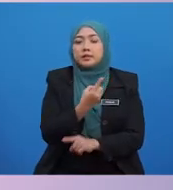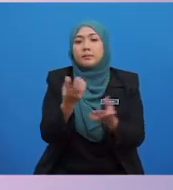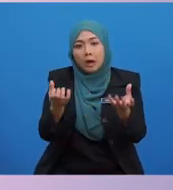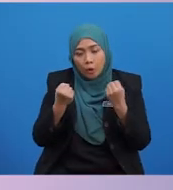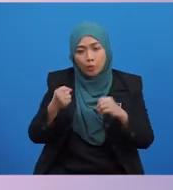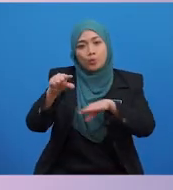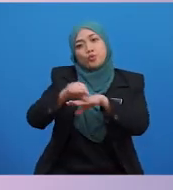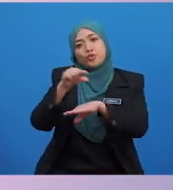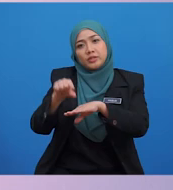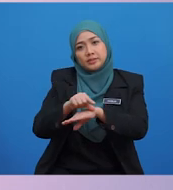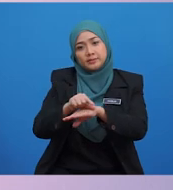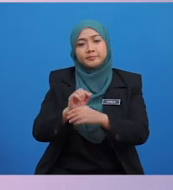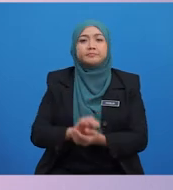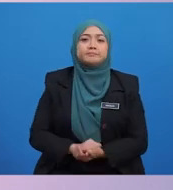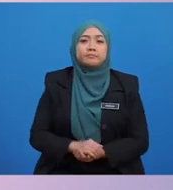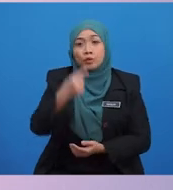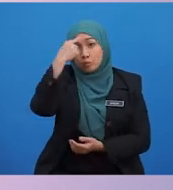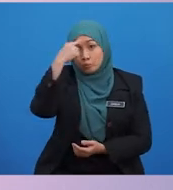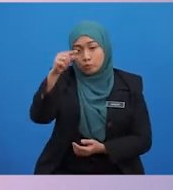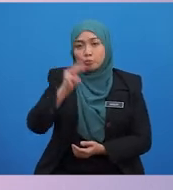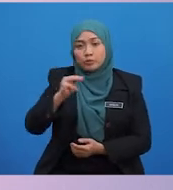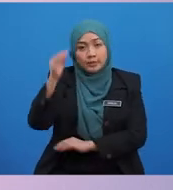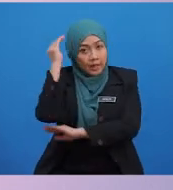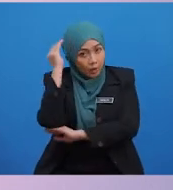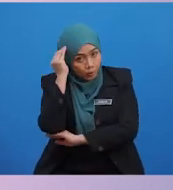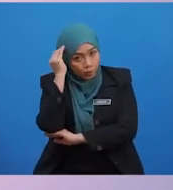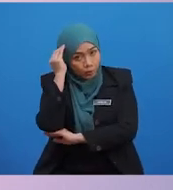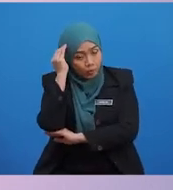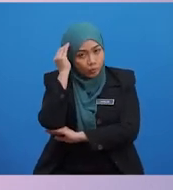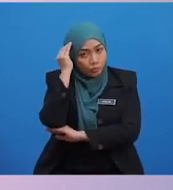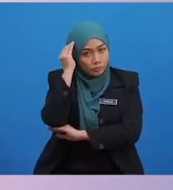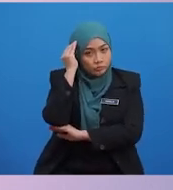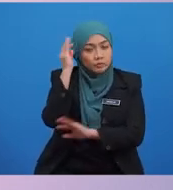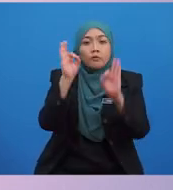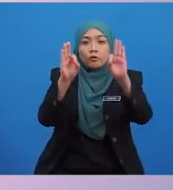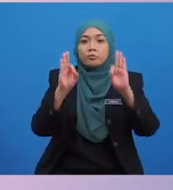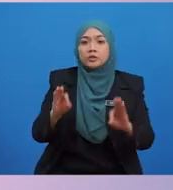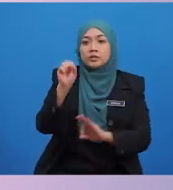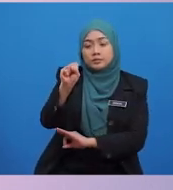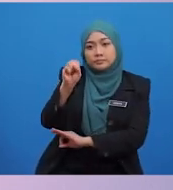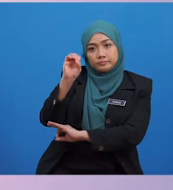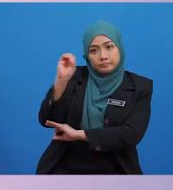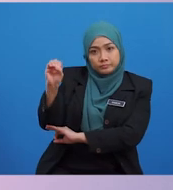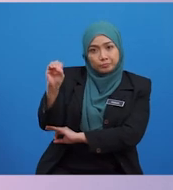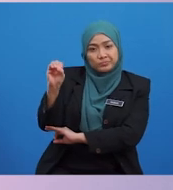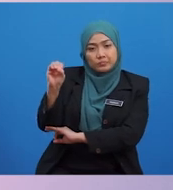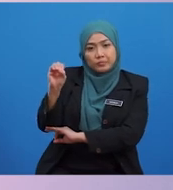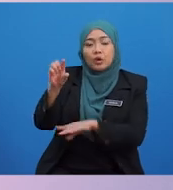murid-murid betul sinus hanya boleh digunakan dalam Duo situasi yaitu